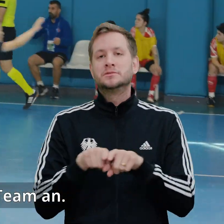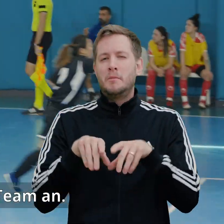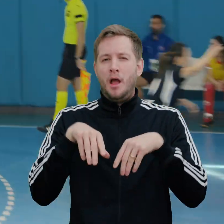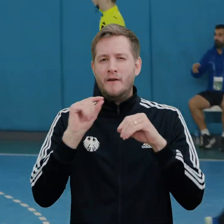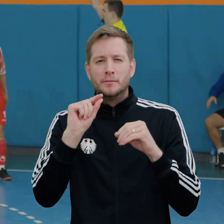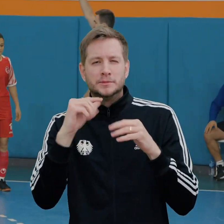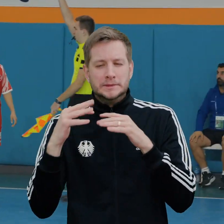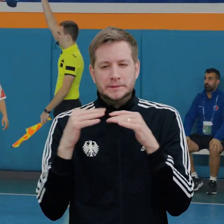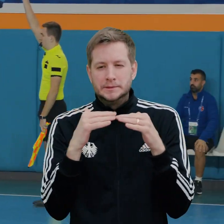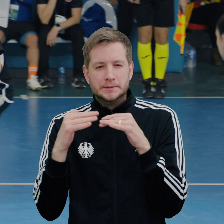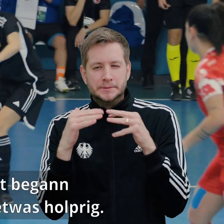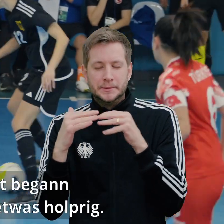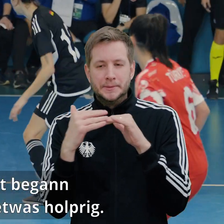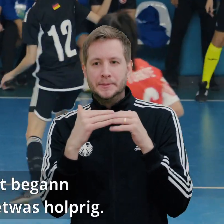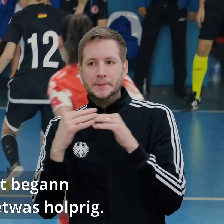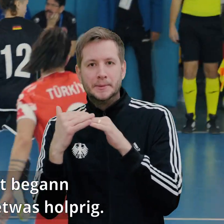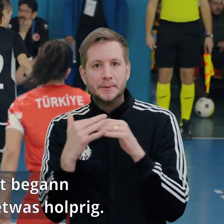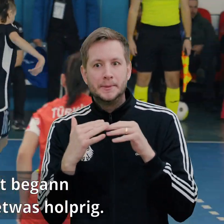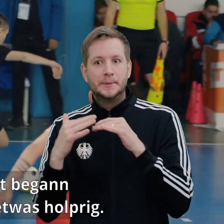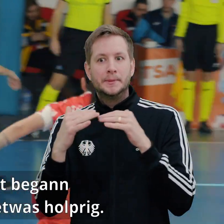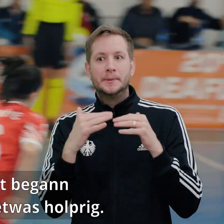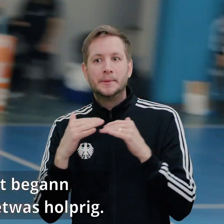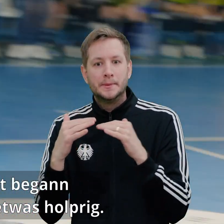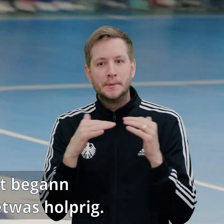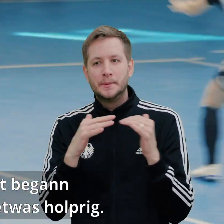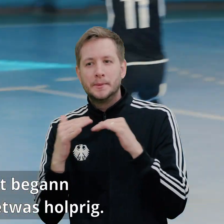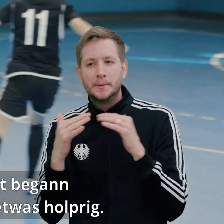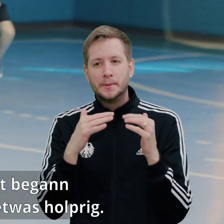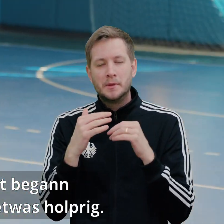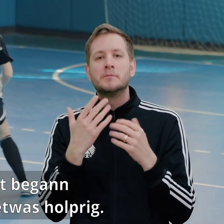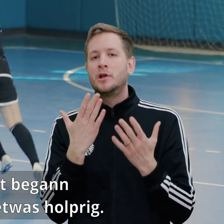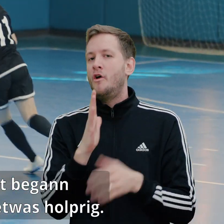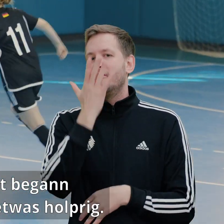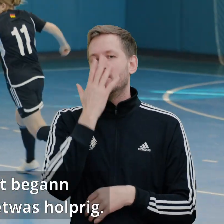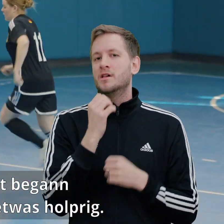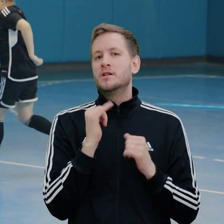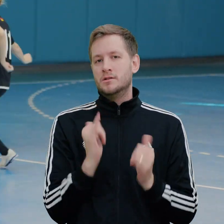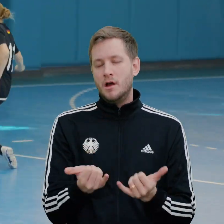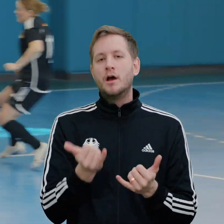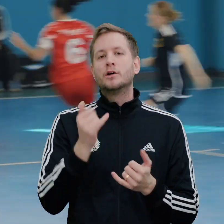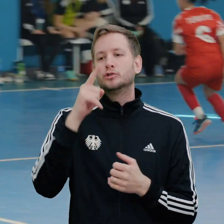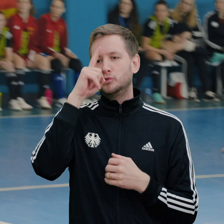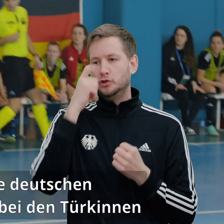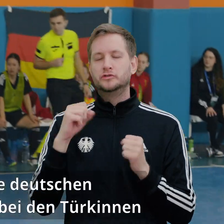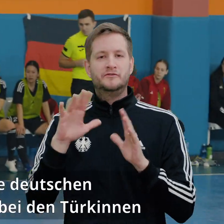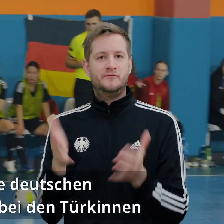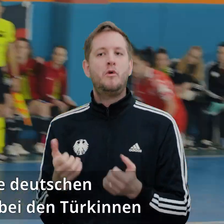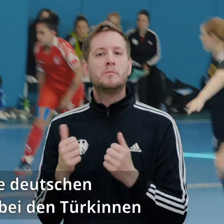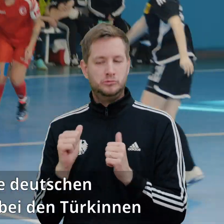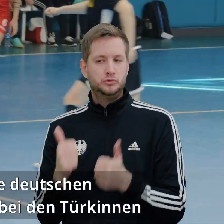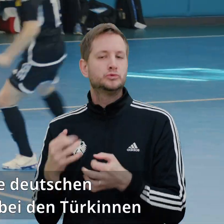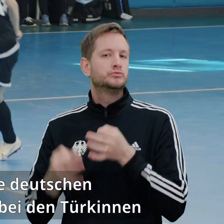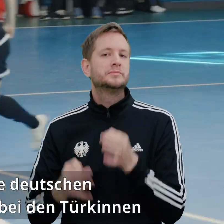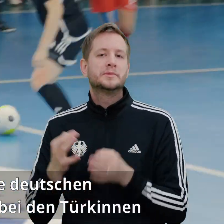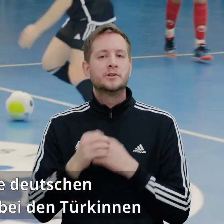an. Die zweite Halbzeit begann ähnlich wie die erste, etwas holprig. Auffällig war,